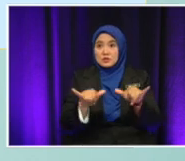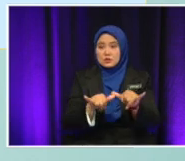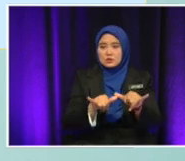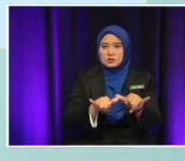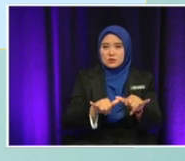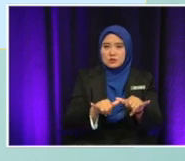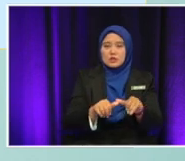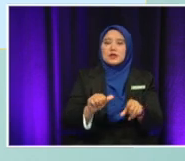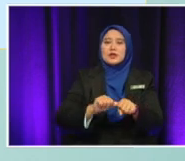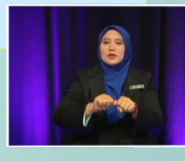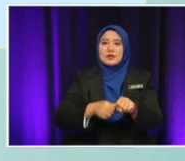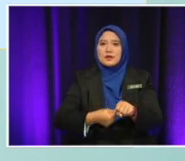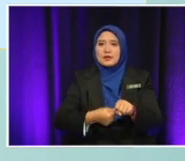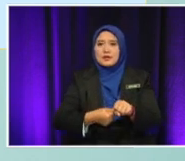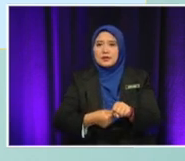lebih